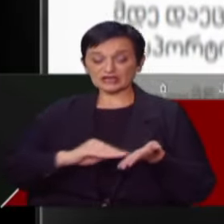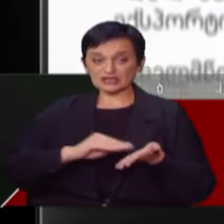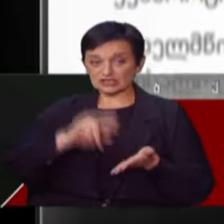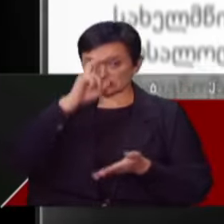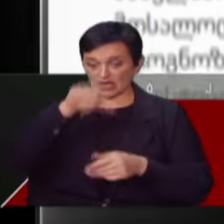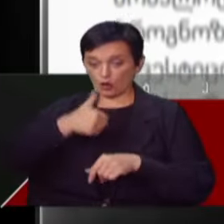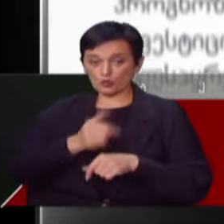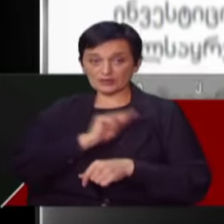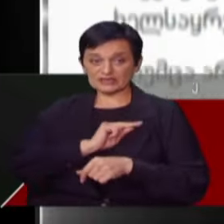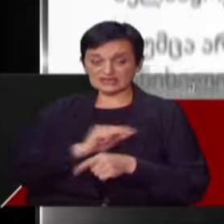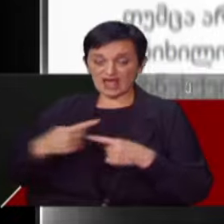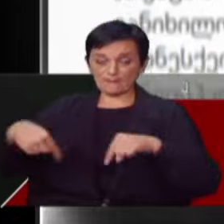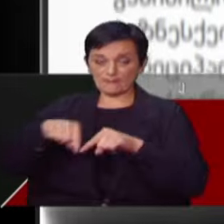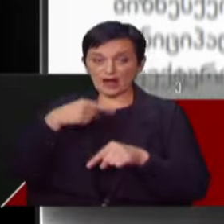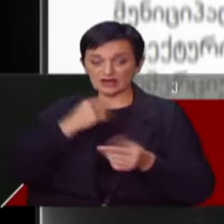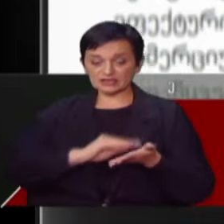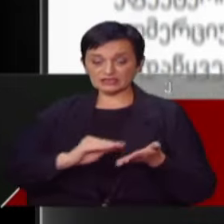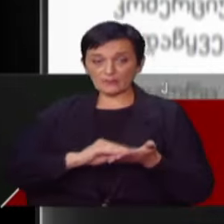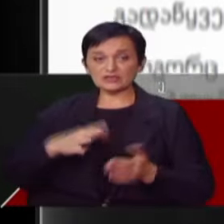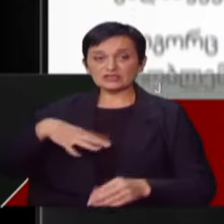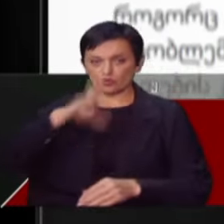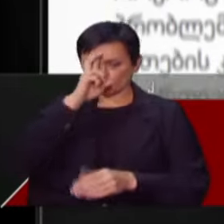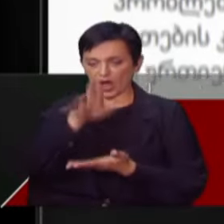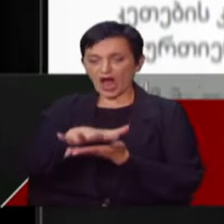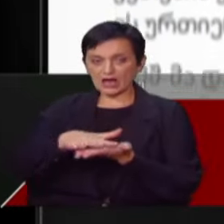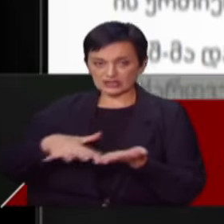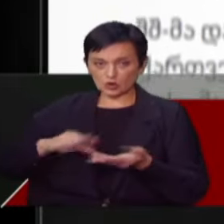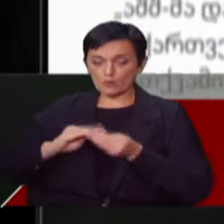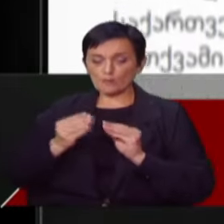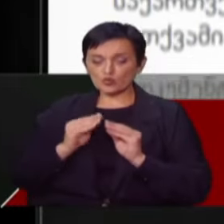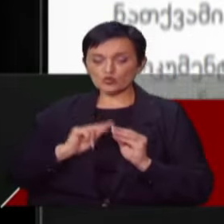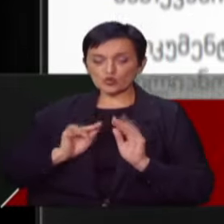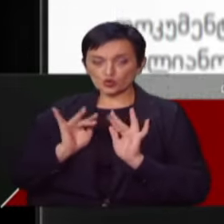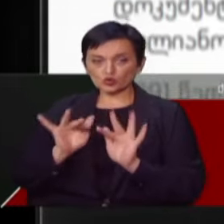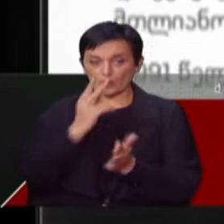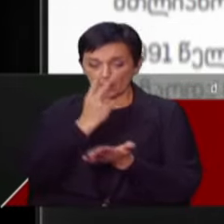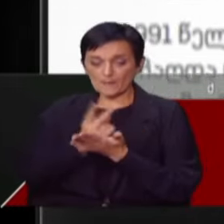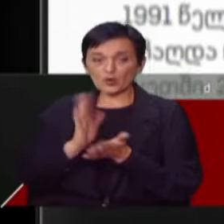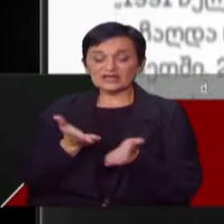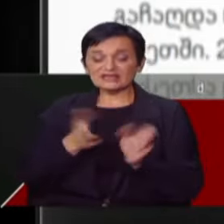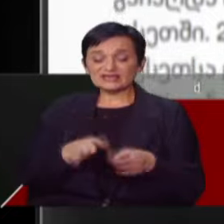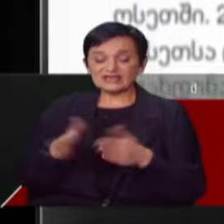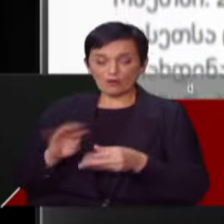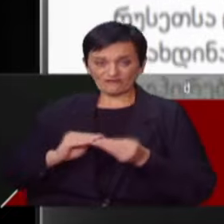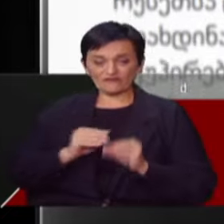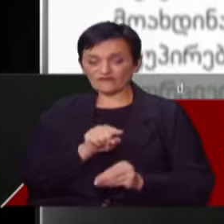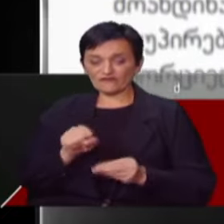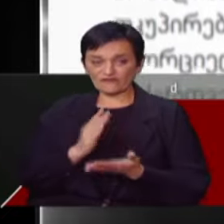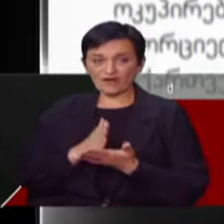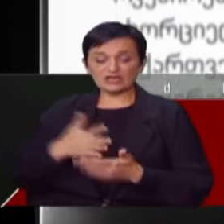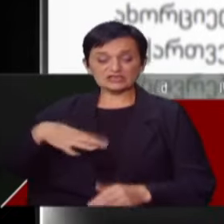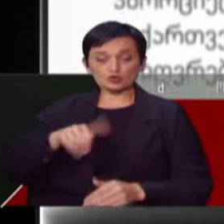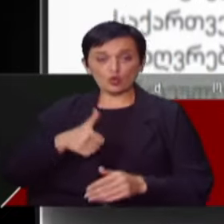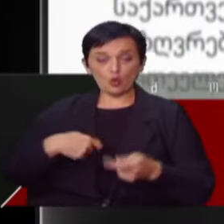სახელმწიფო დეპარტამენტი აღნიშნავს, საქართველოს მთავრობა აგრძელებს ამ პრობლემაზე მუშაობას და მიუხედავად დარჩენილი გამოწვევებისა, საქართველო